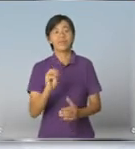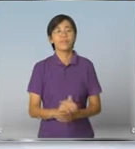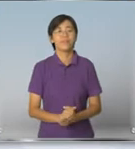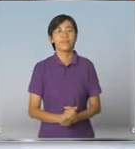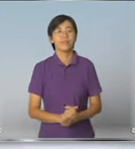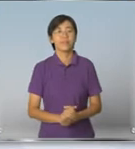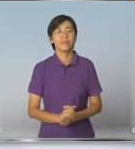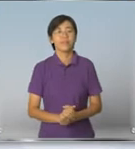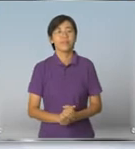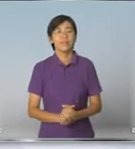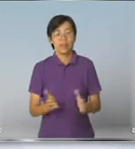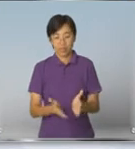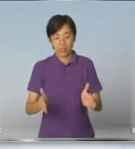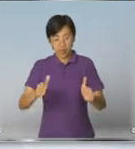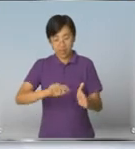ครับ